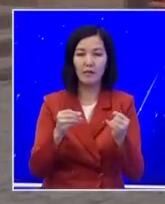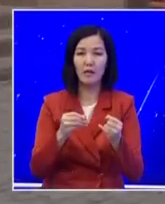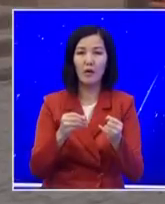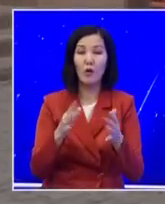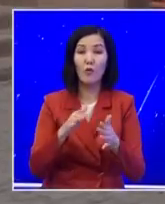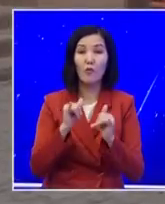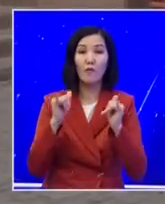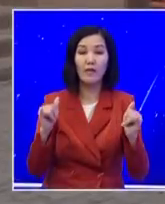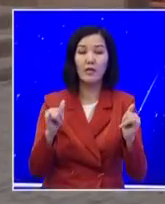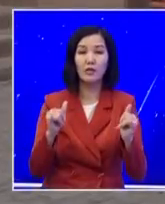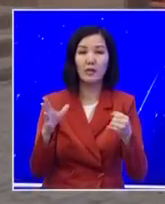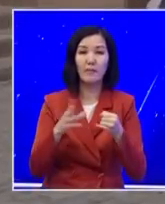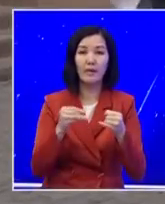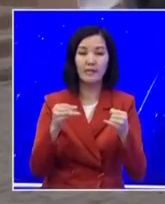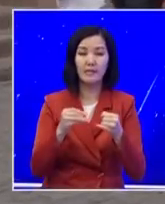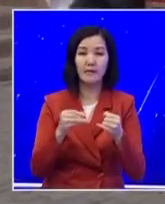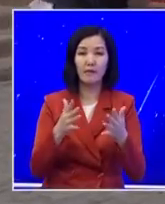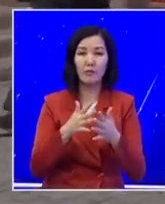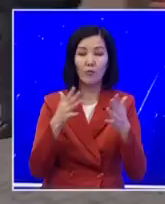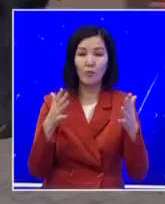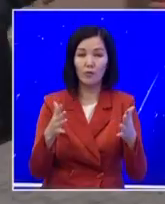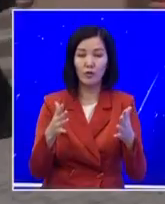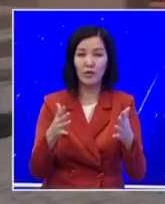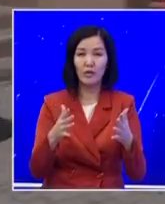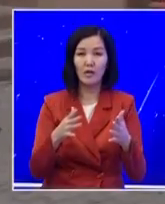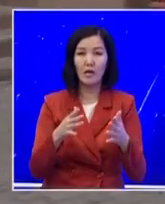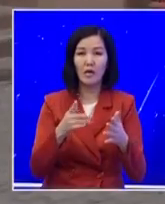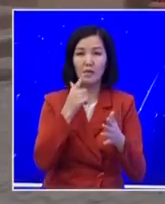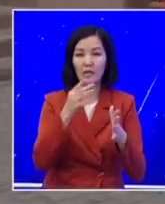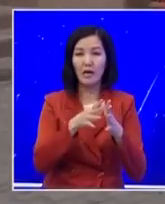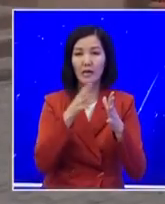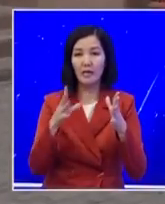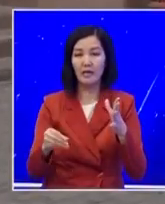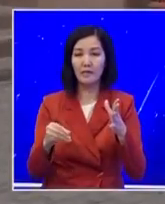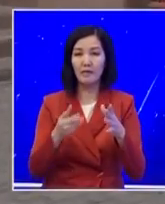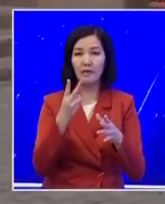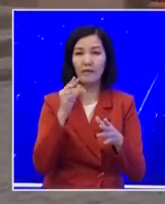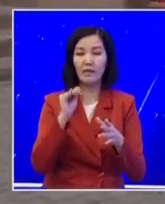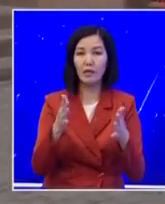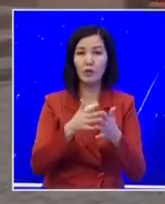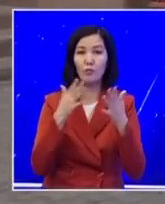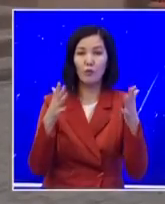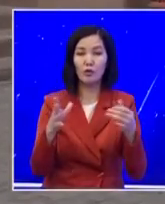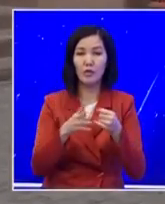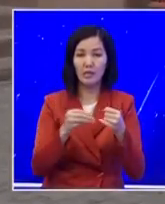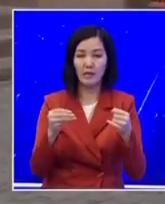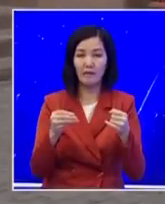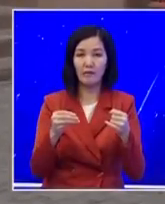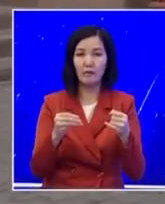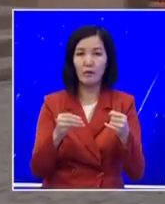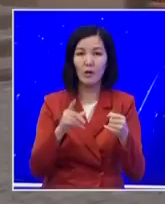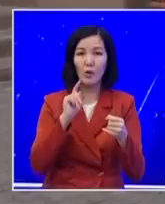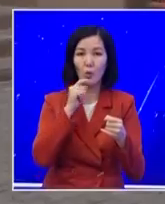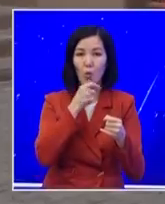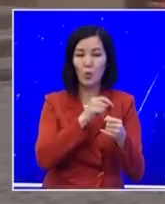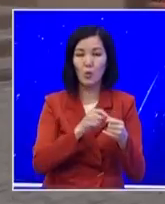посевы таких приоритетных культур, как сахарная свекла на 2000, более 2000 гектаров, кукуруза на